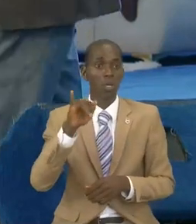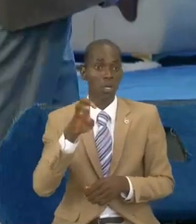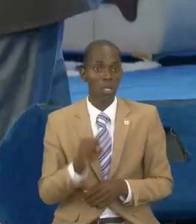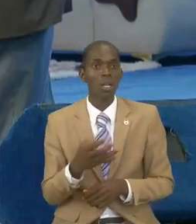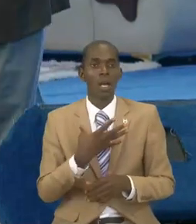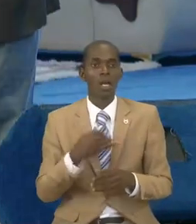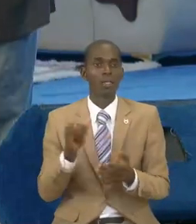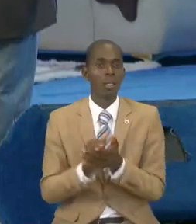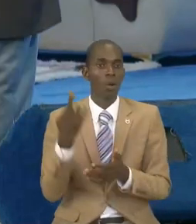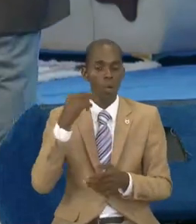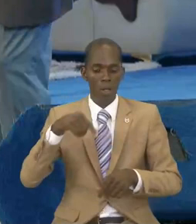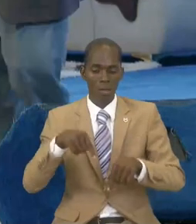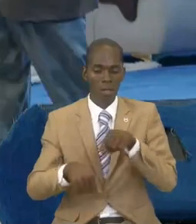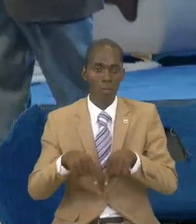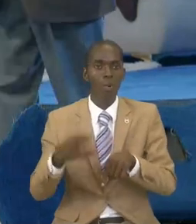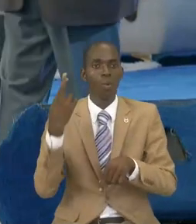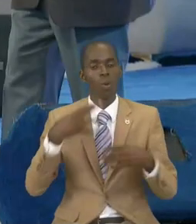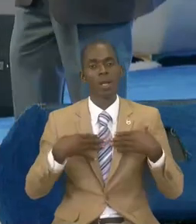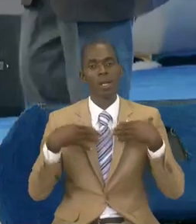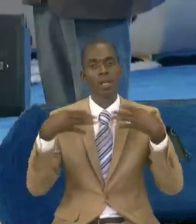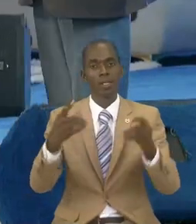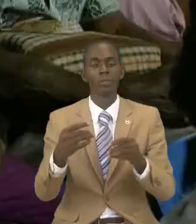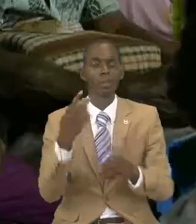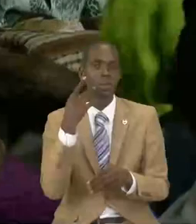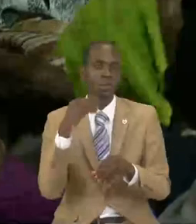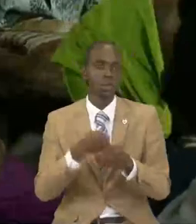furent guéris. Verset 8.